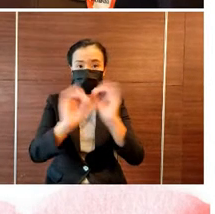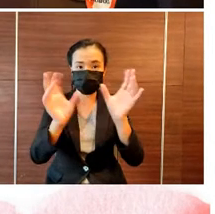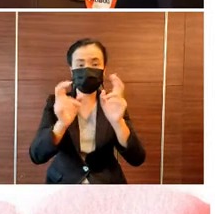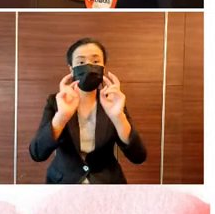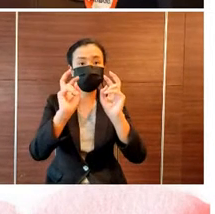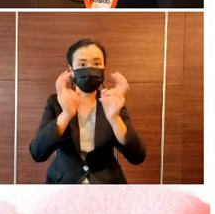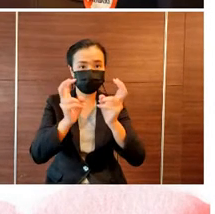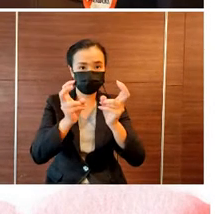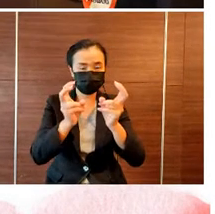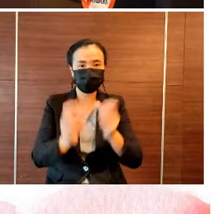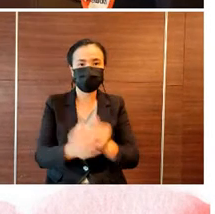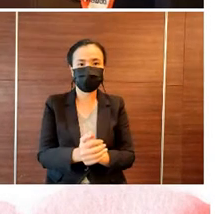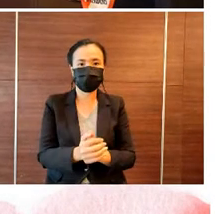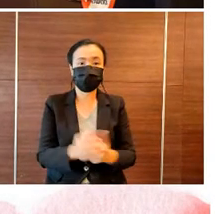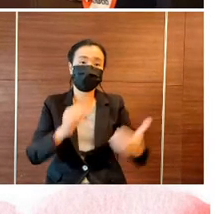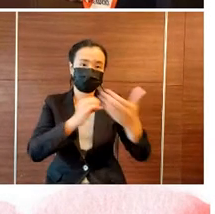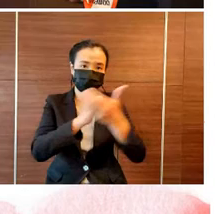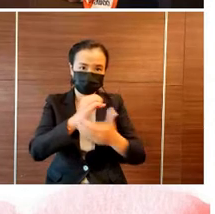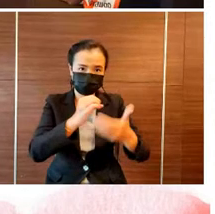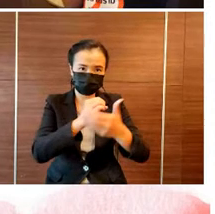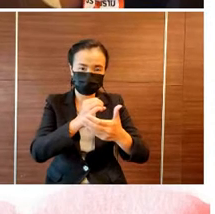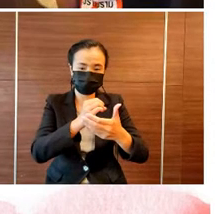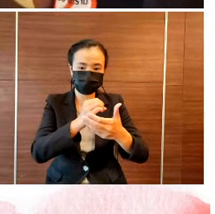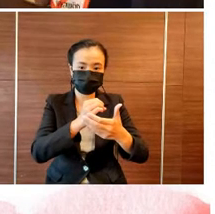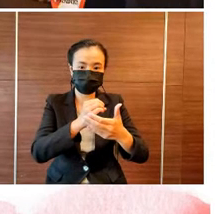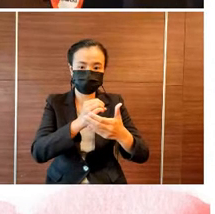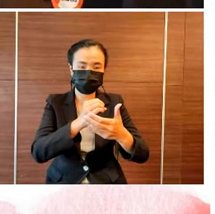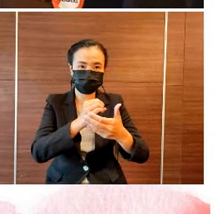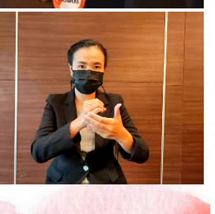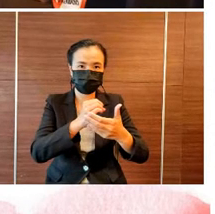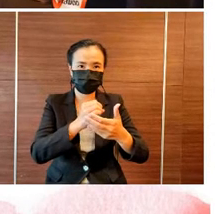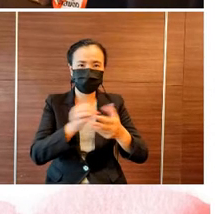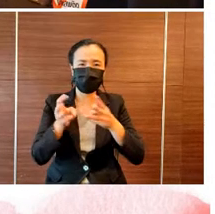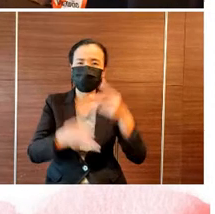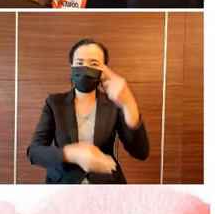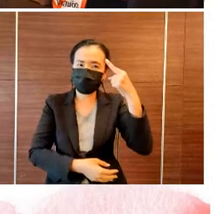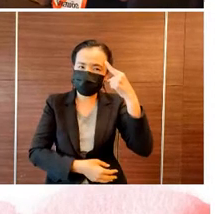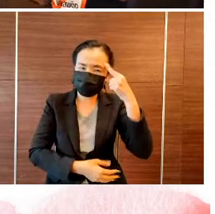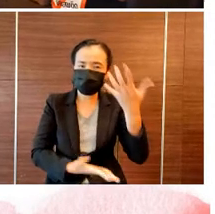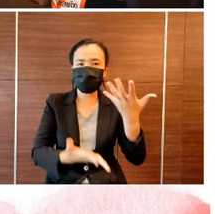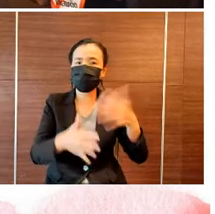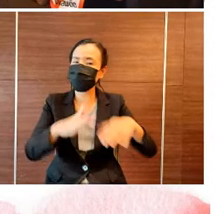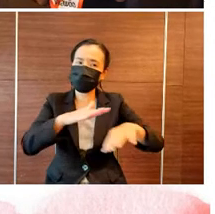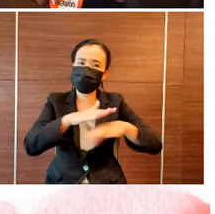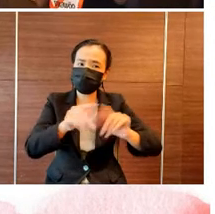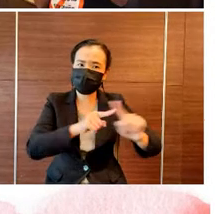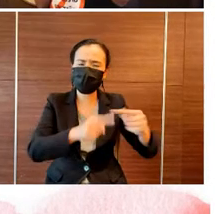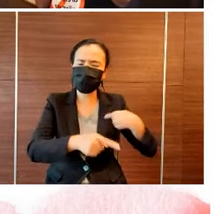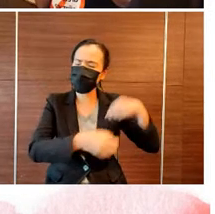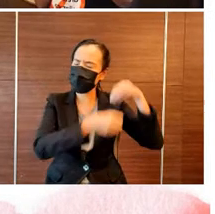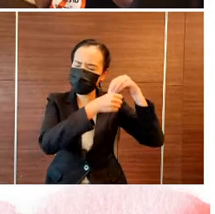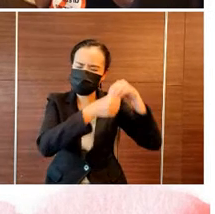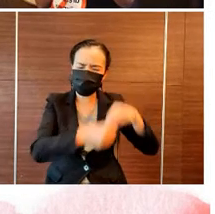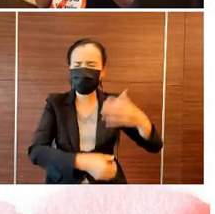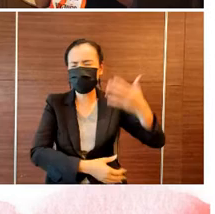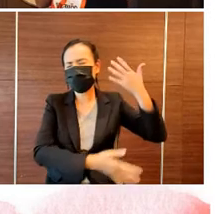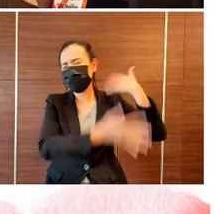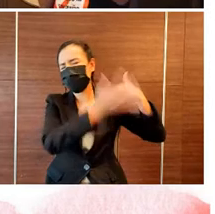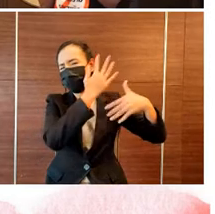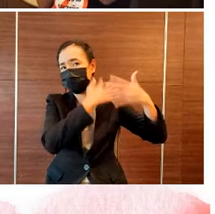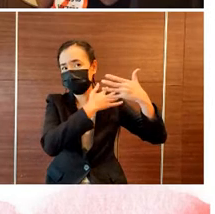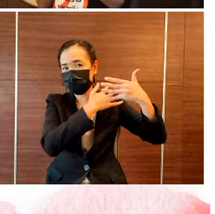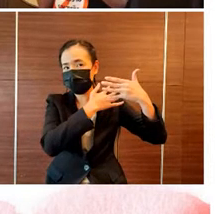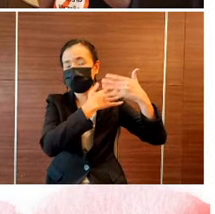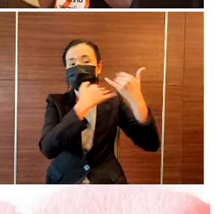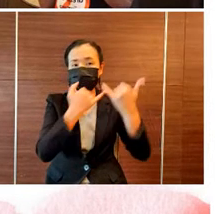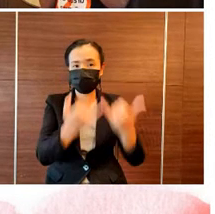ประเด็นที่ว่าด้วยเรื่องยาเสพติดเนี่ยโอ้โหมันก็มีมายาคติมีนอมบรรทัดฐานบางอย่างที่อยู่กับเรามันช้านานนะคะแล้วก็ม